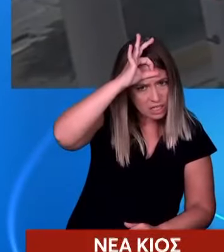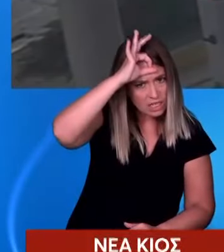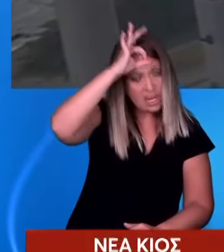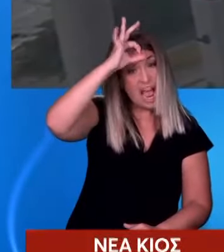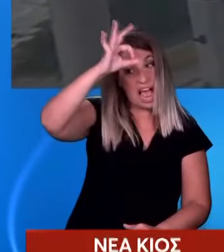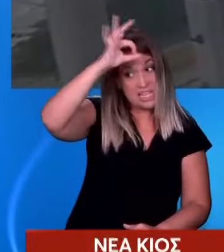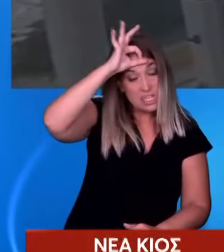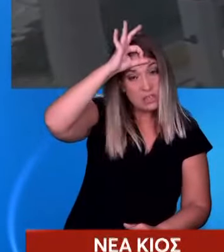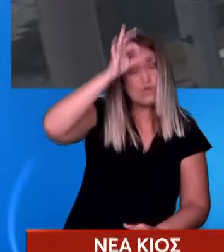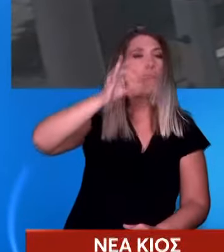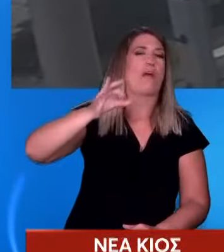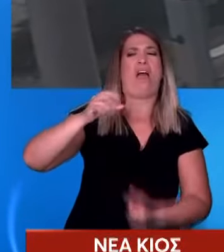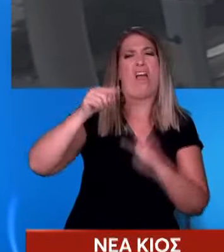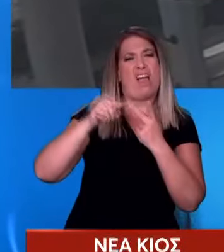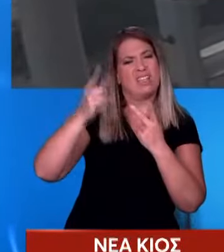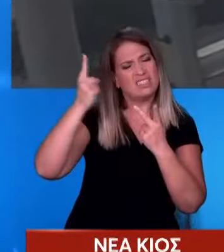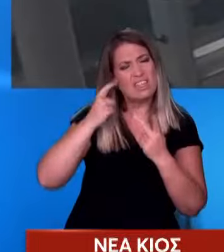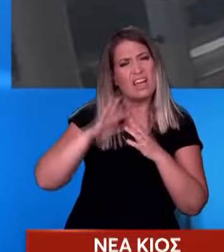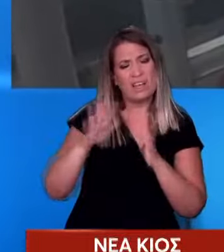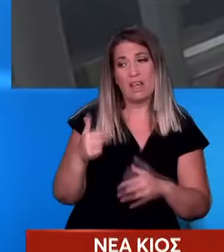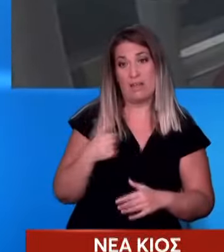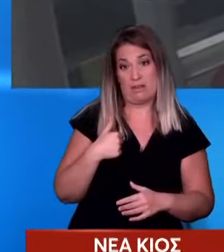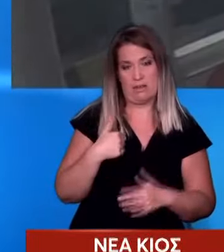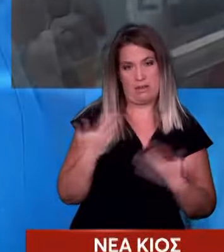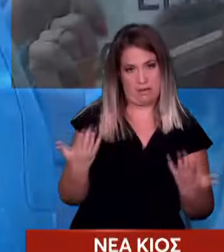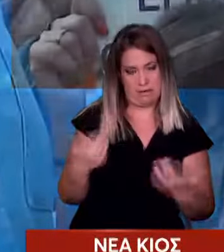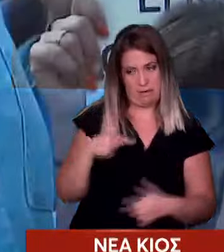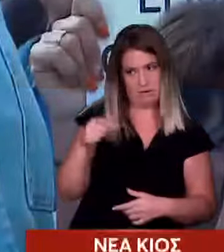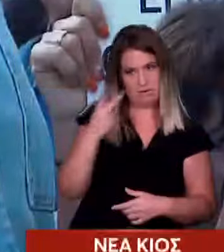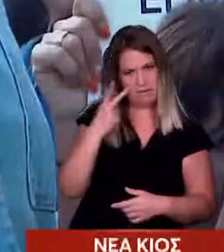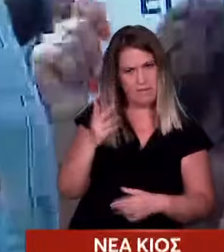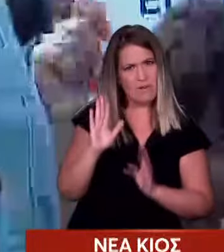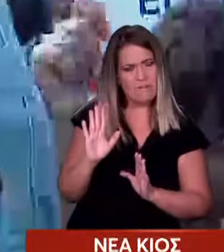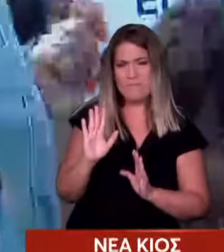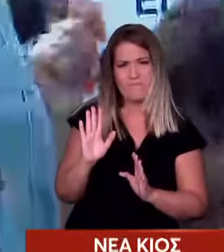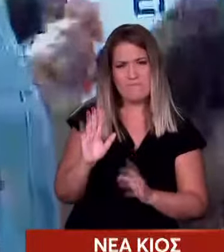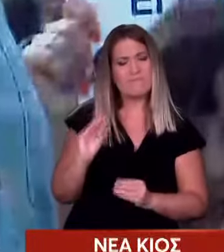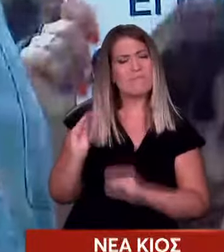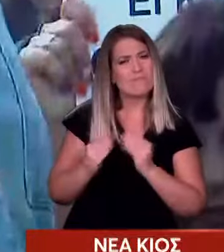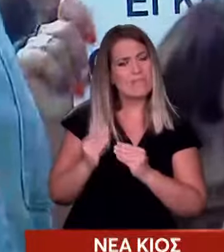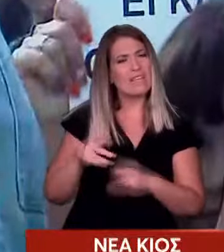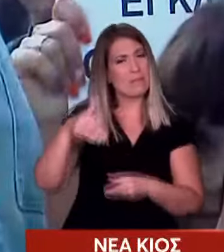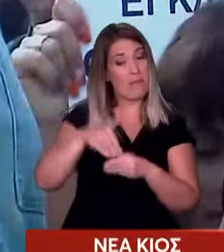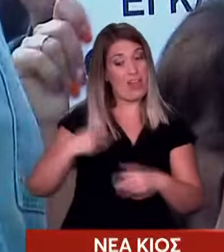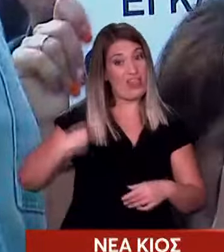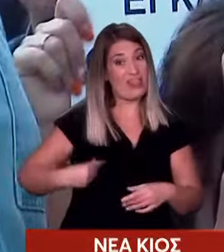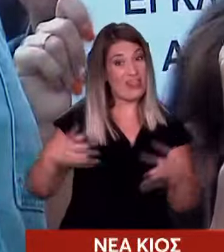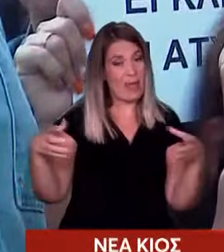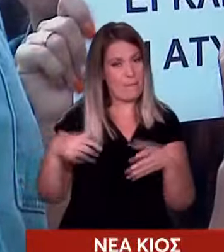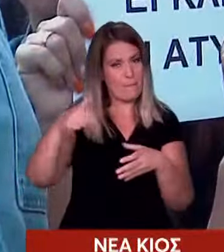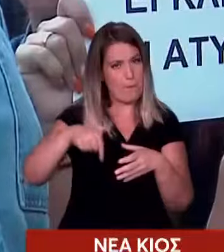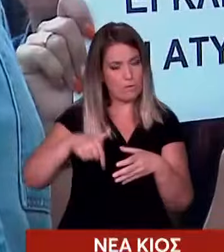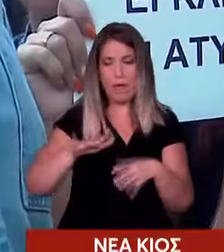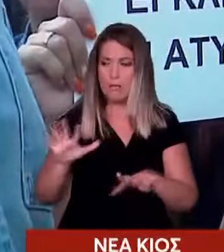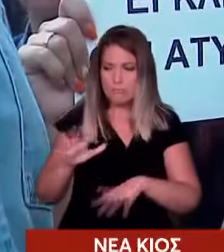παιδιά που έχω στο δημοτικό. Φέτος τα πήρα, γιατί δεν λύνονταν πια αυτά τα προβλήματα και ήταν πολλά μες στο δημοτικό. Τα έχω πάει στο